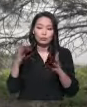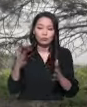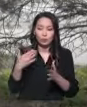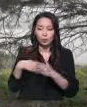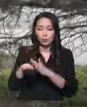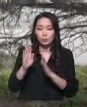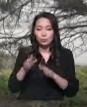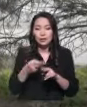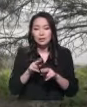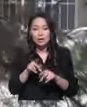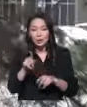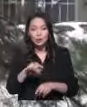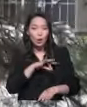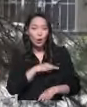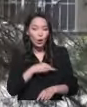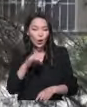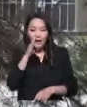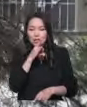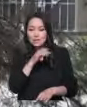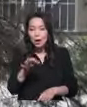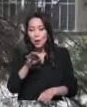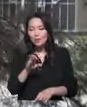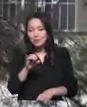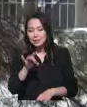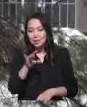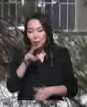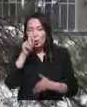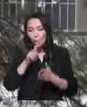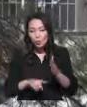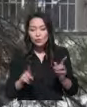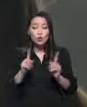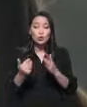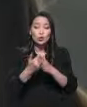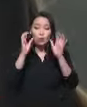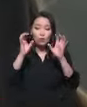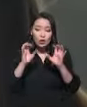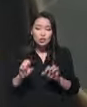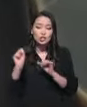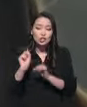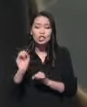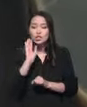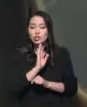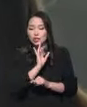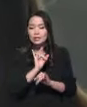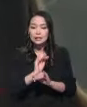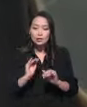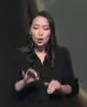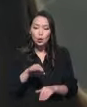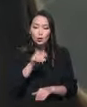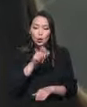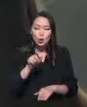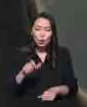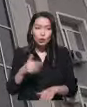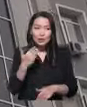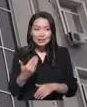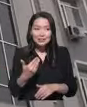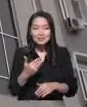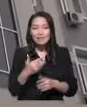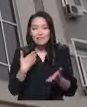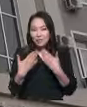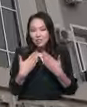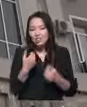по Восточно-Казахстанской области Серик Мизанбеков уверен, новый закон защитит женщин и детей от любых проявлений в отношении насилия.